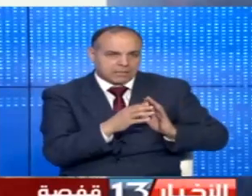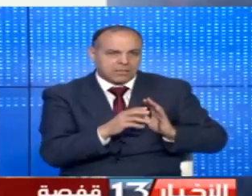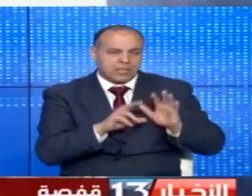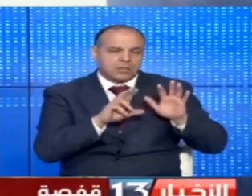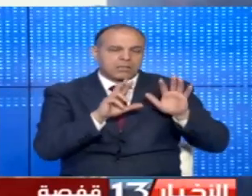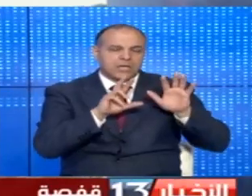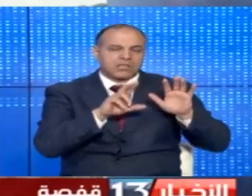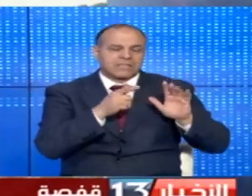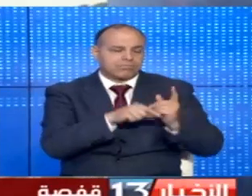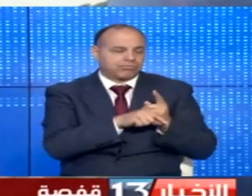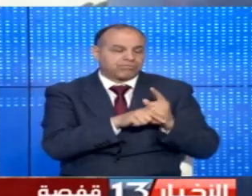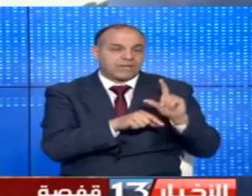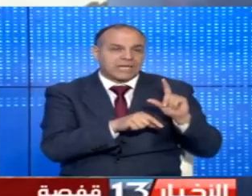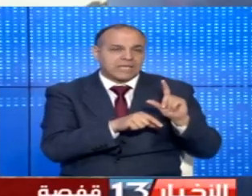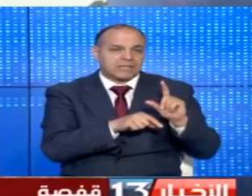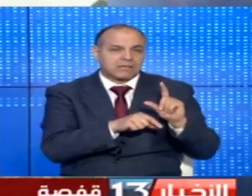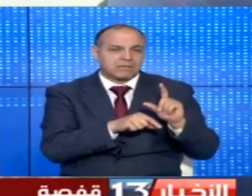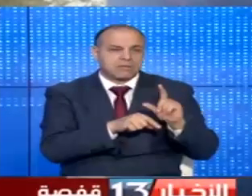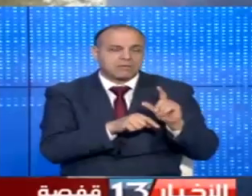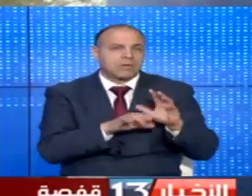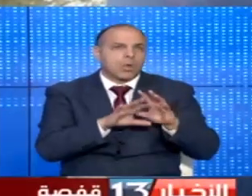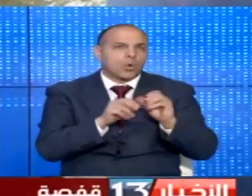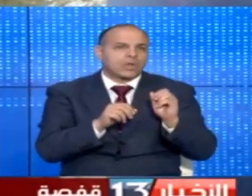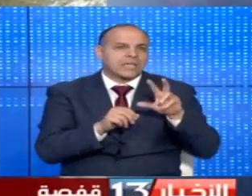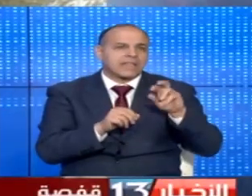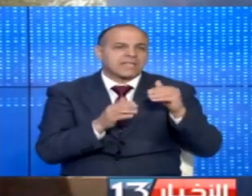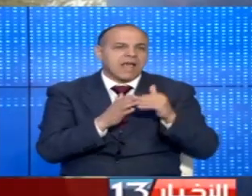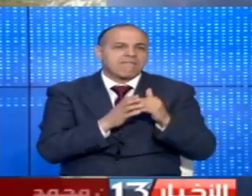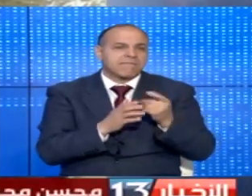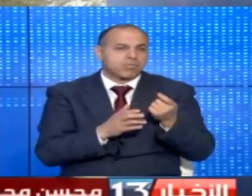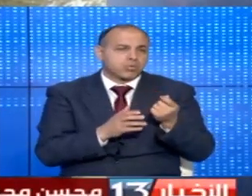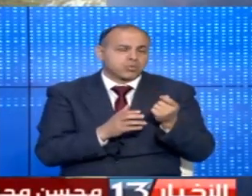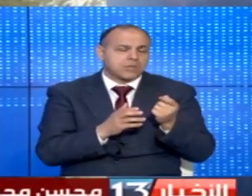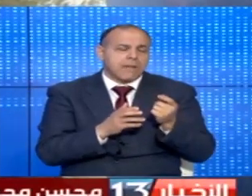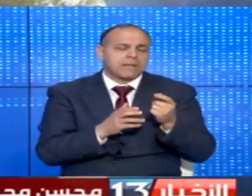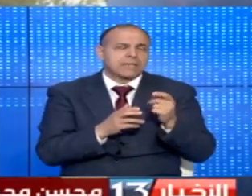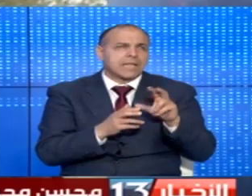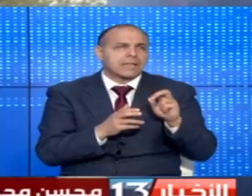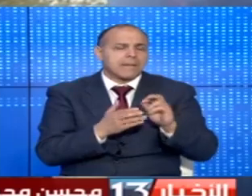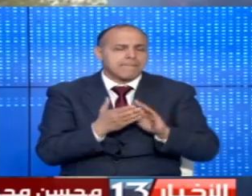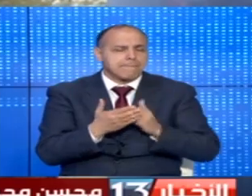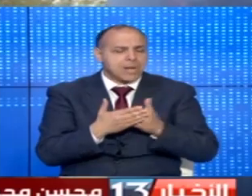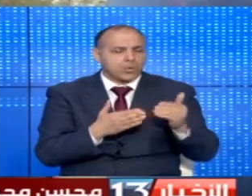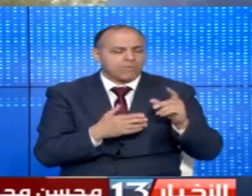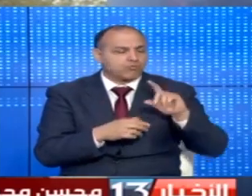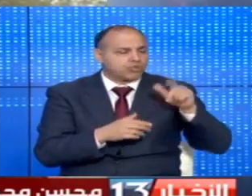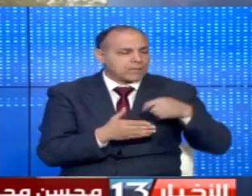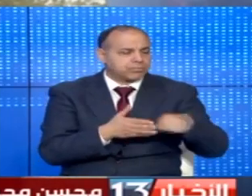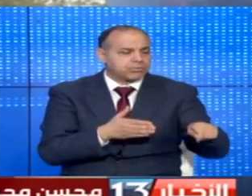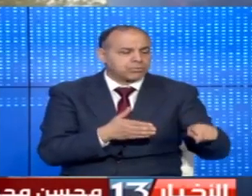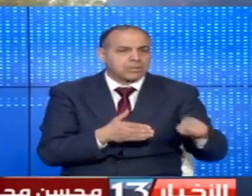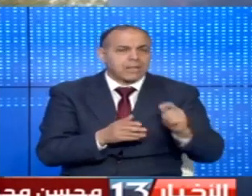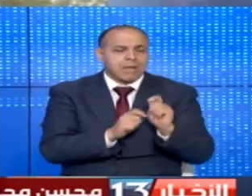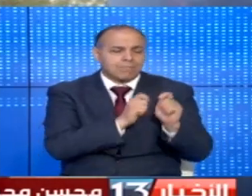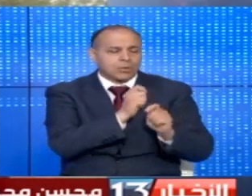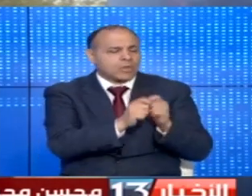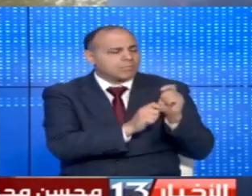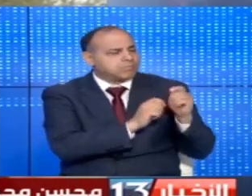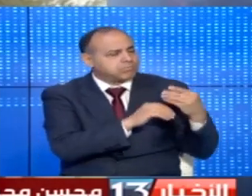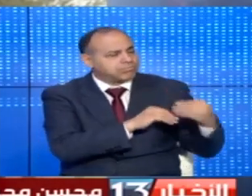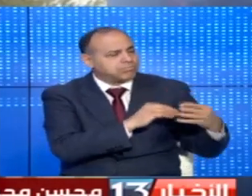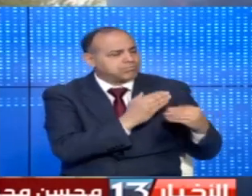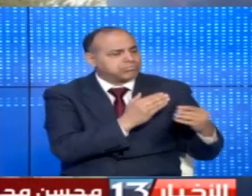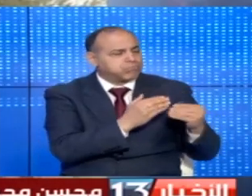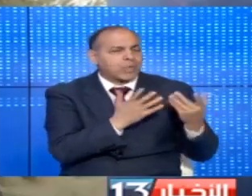الثانيه تقريبا ثلاثين الف دينار كل شهر مما نتج عنه مديونيه مديونيه